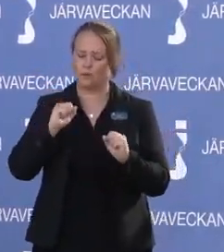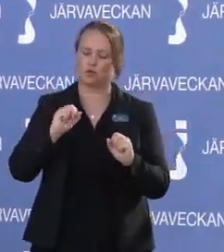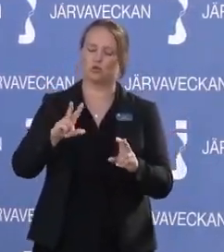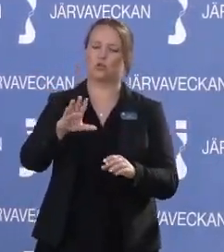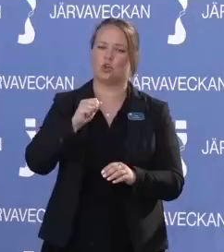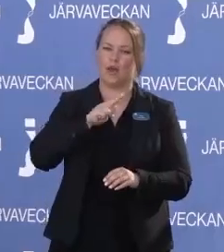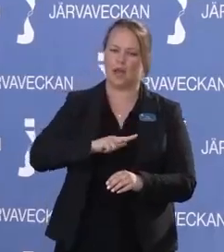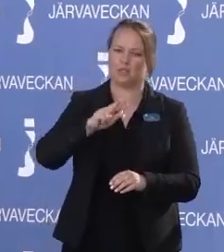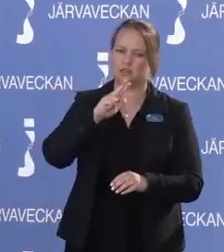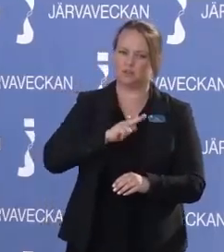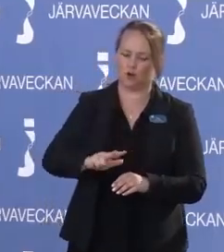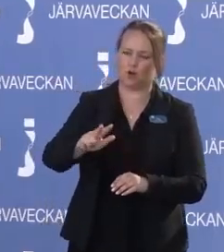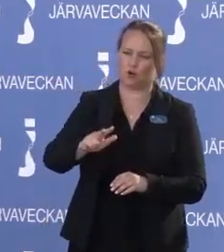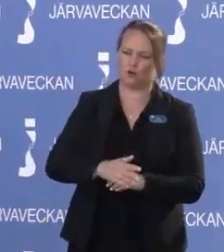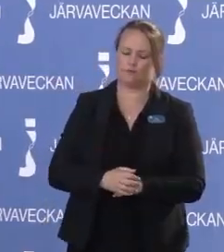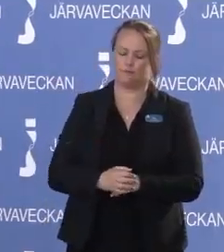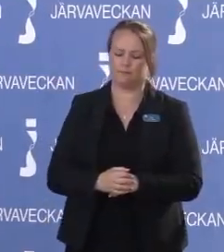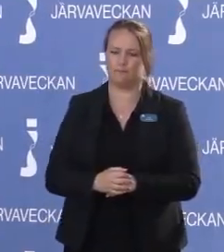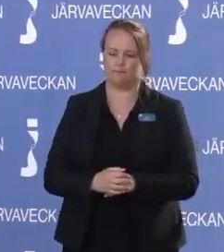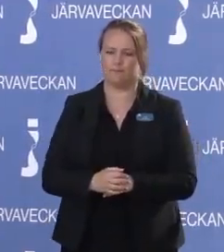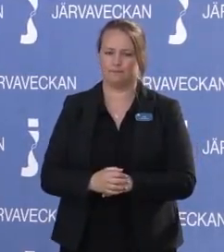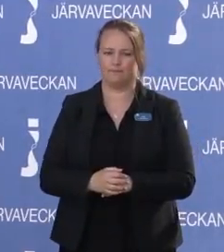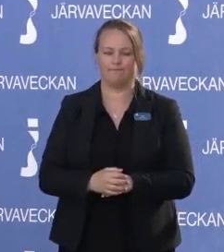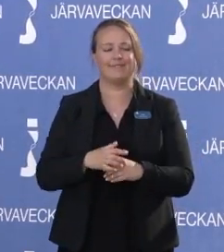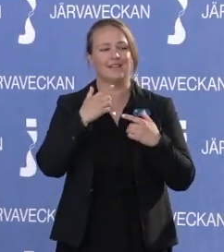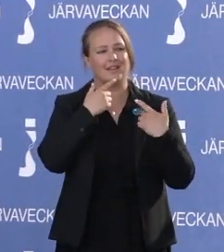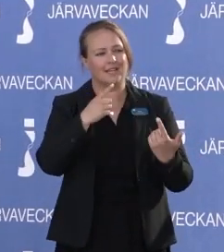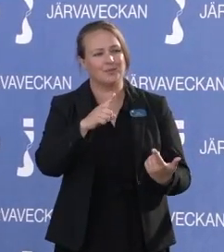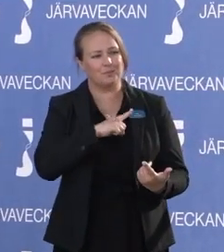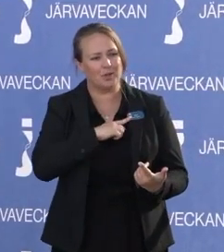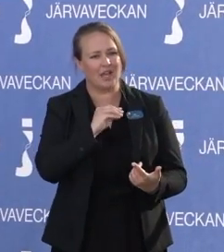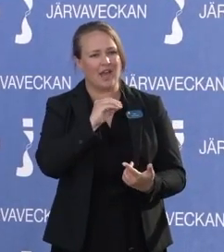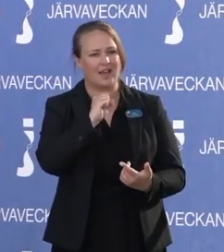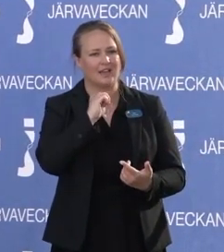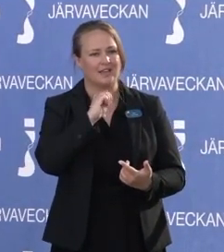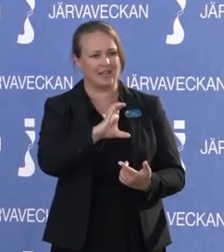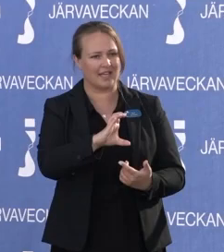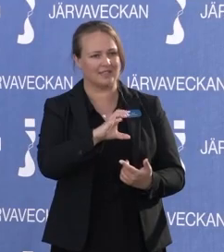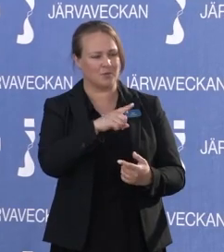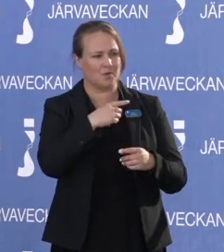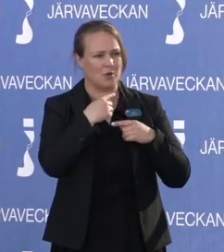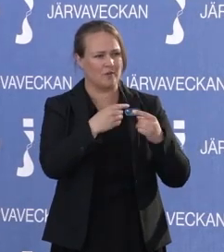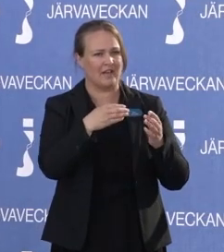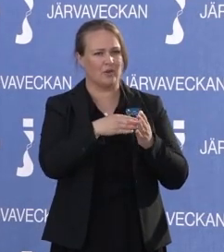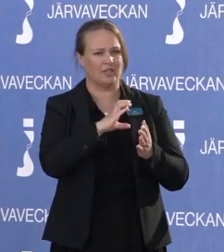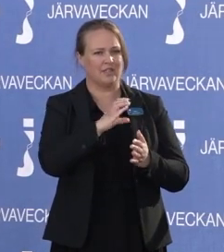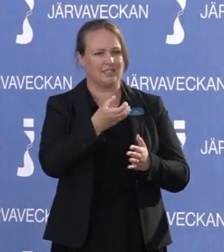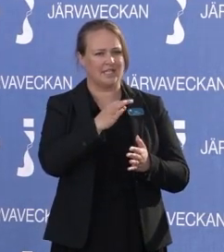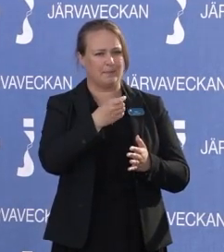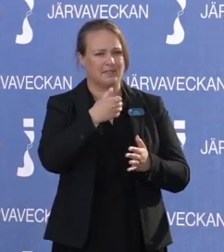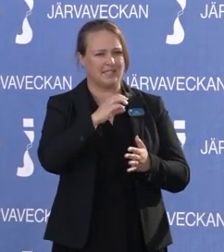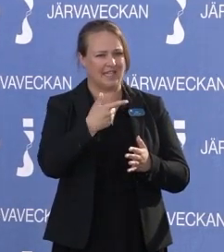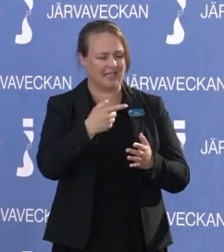när man är responsible. Så att, i det hela. Tack så hemskt mycket, Agnes som utvecklar åt Schibsted,